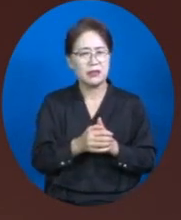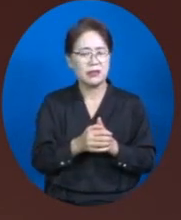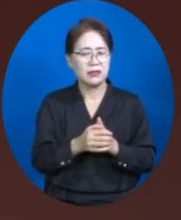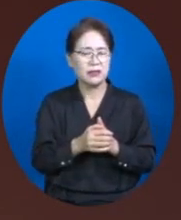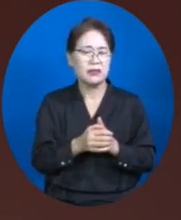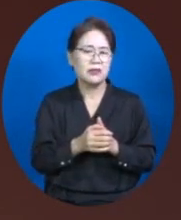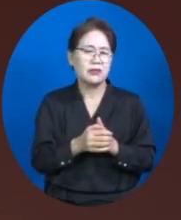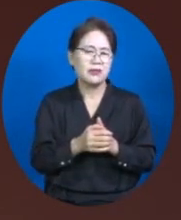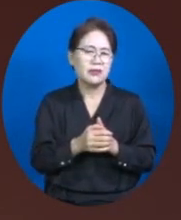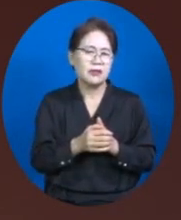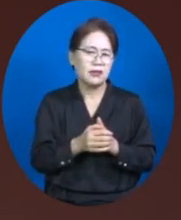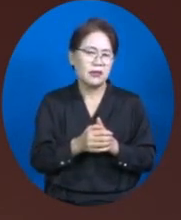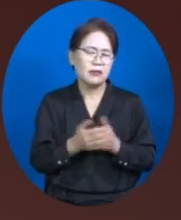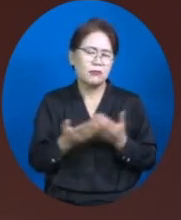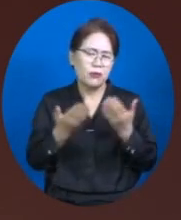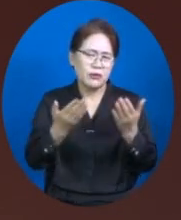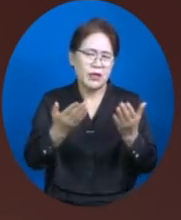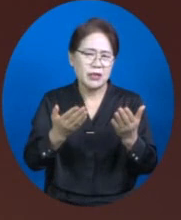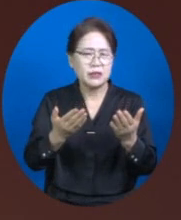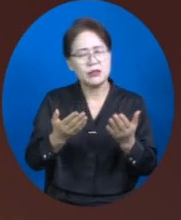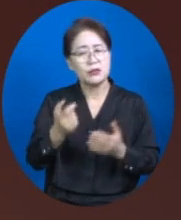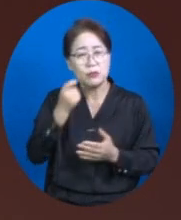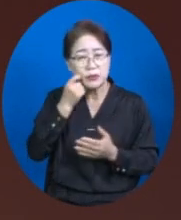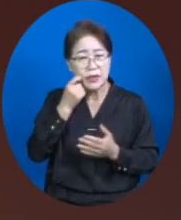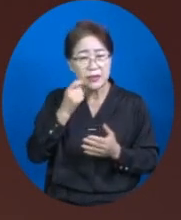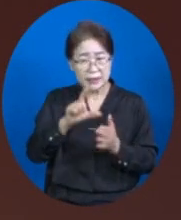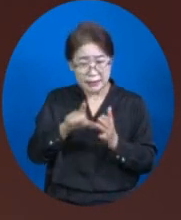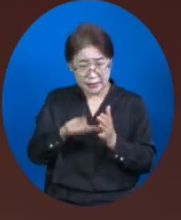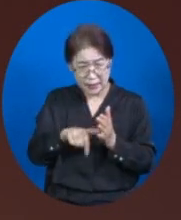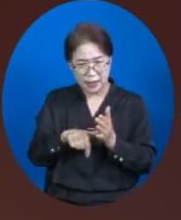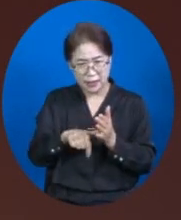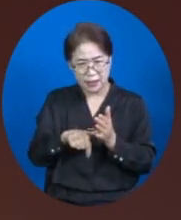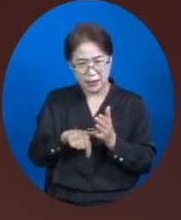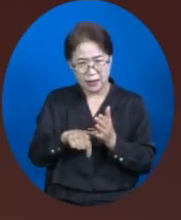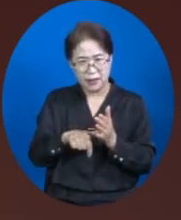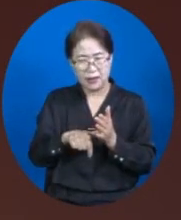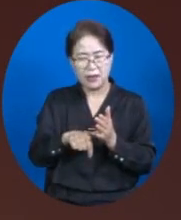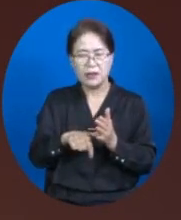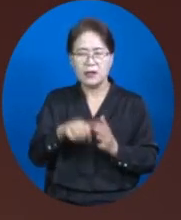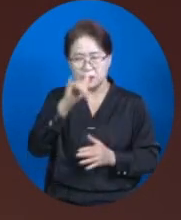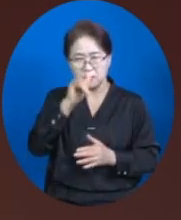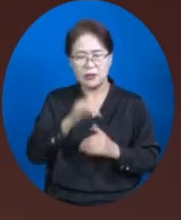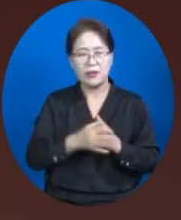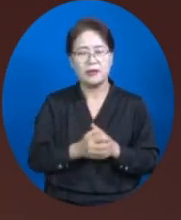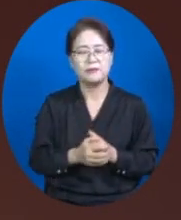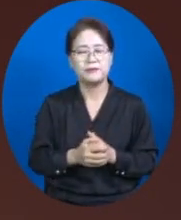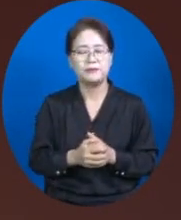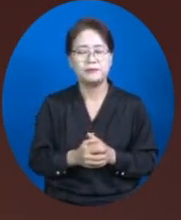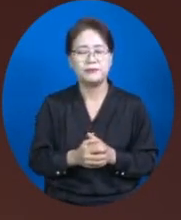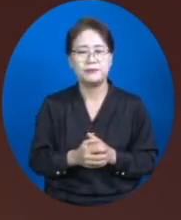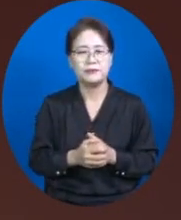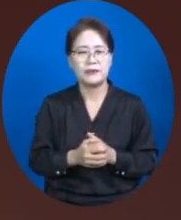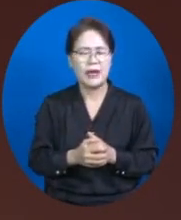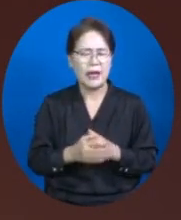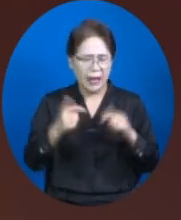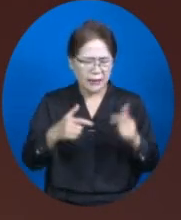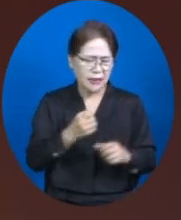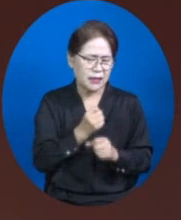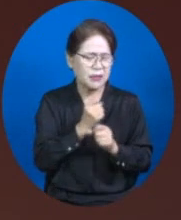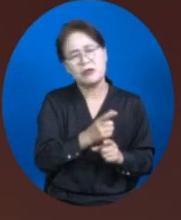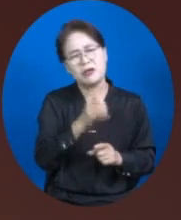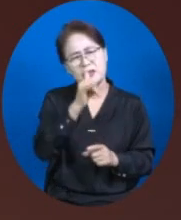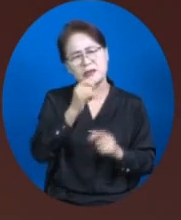것이죠 하나님 항상 하나님의 전에 나와서 예배를 드리는게 아니라는 거죠 여러분 오늘